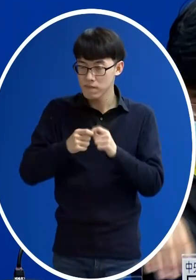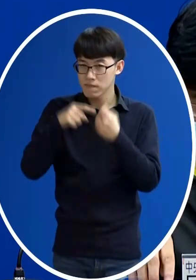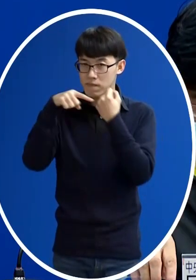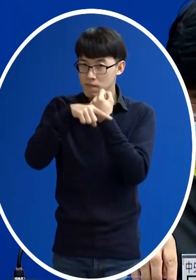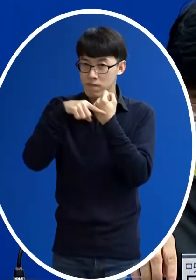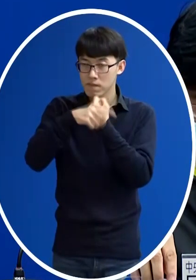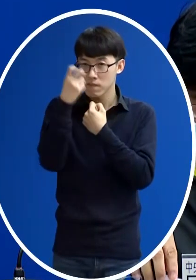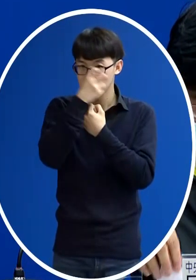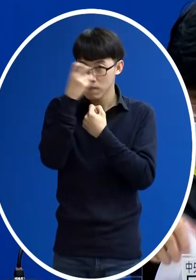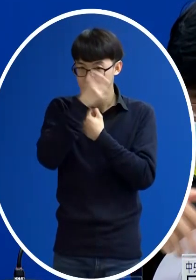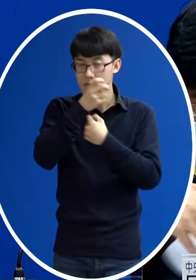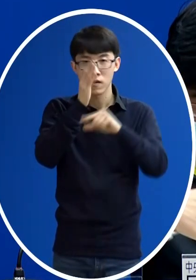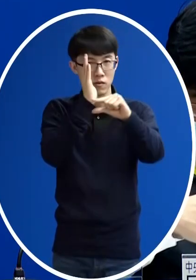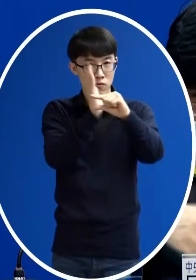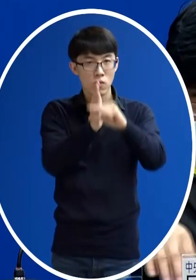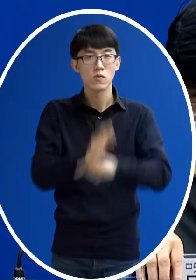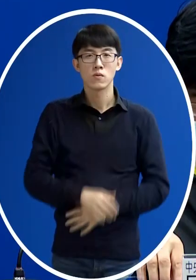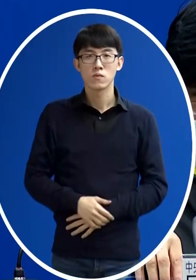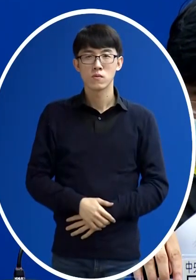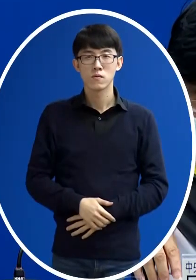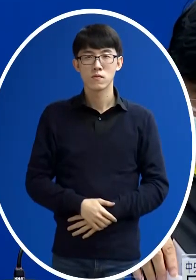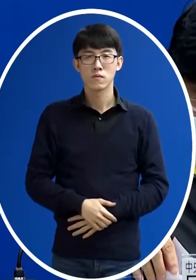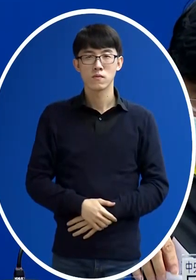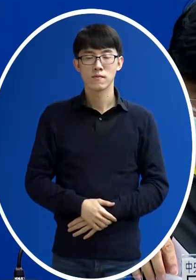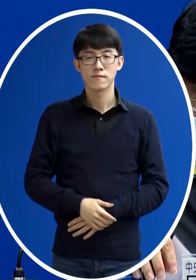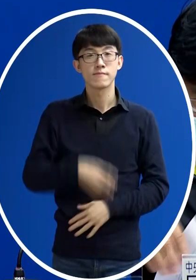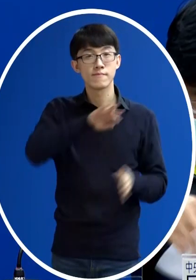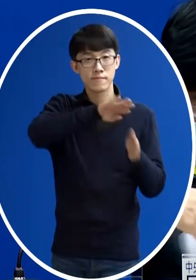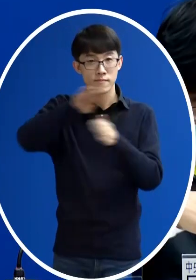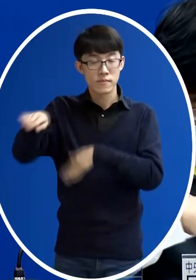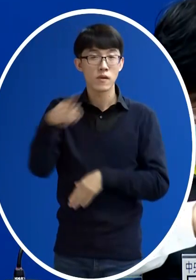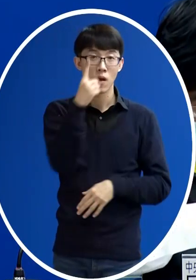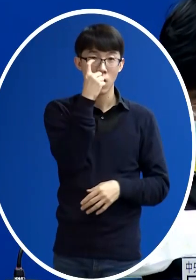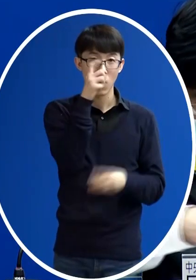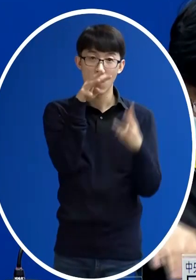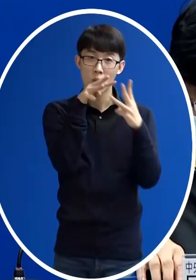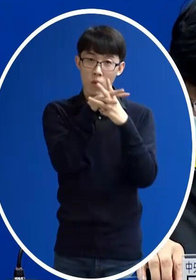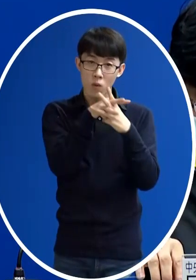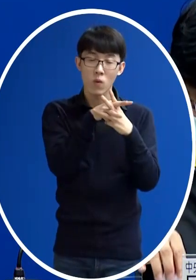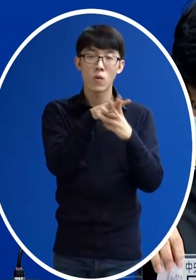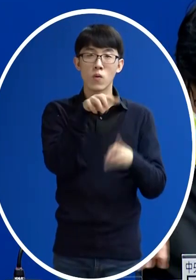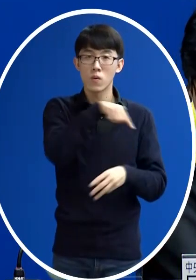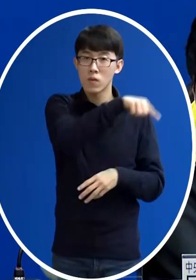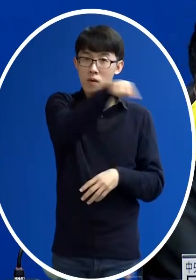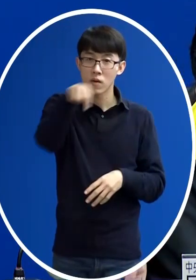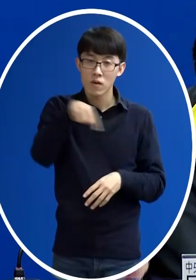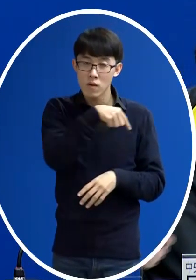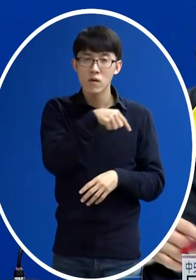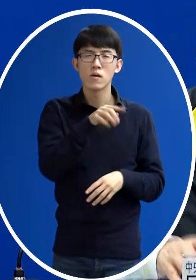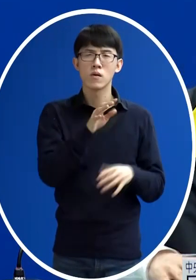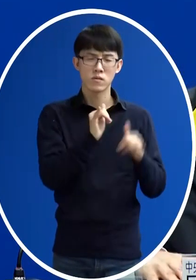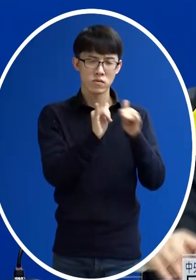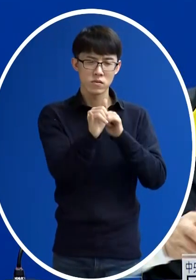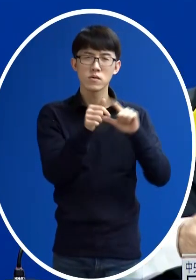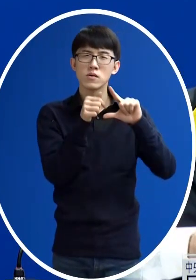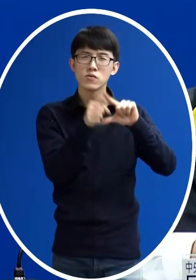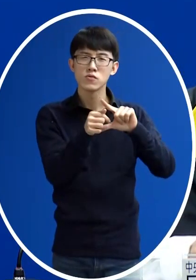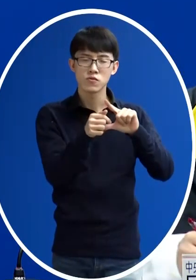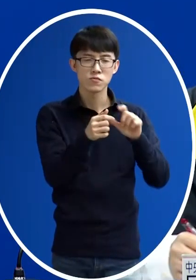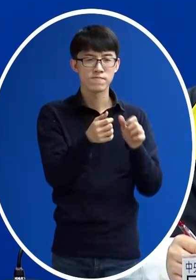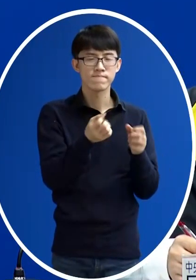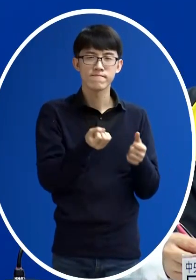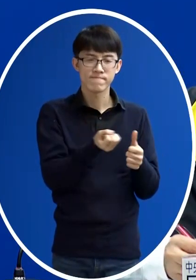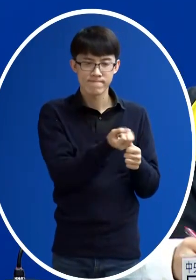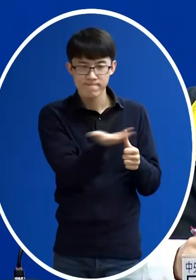判还在进行当中。那至于就是说还有一些像欧洲的一些国家是社区感染的病例哦，那还